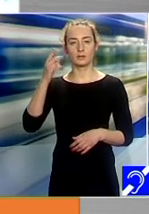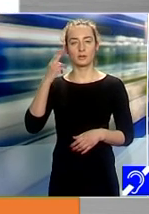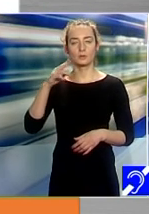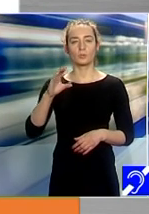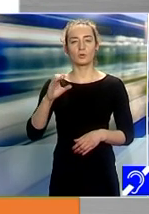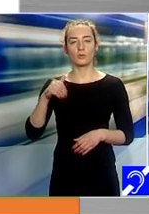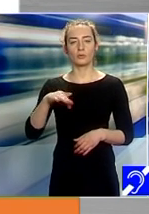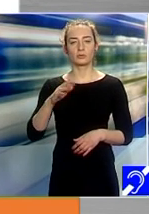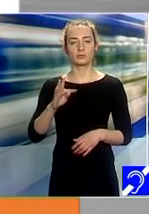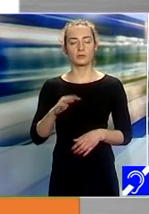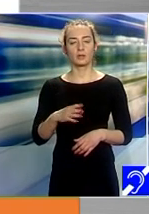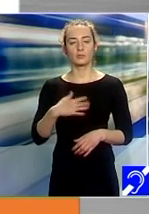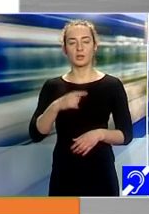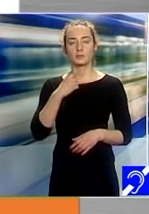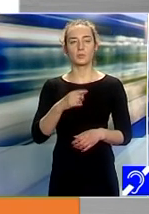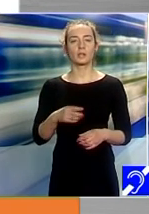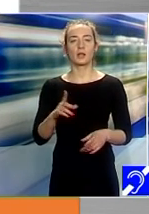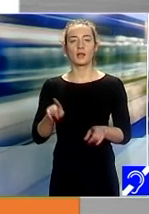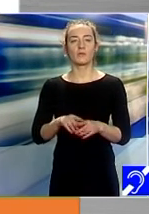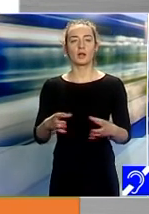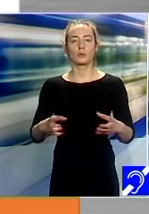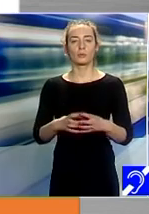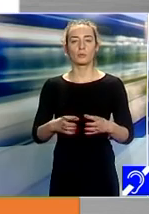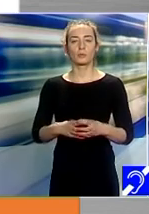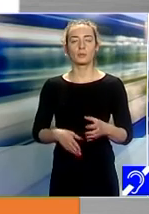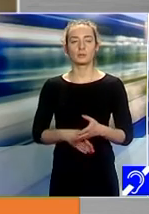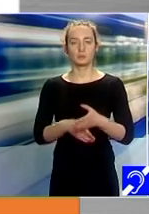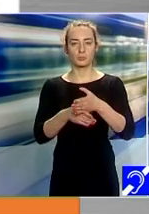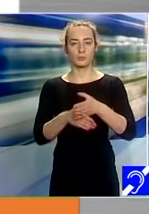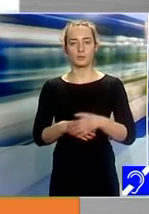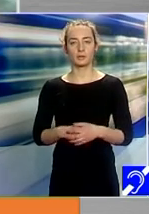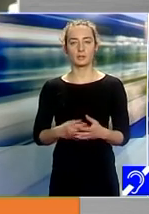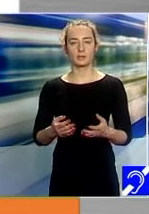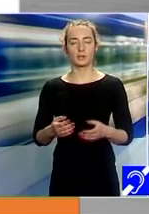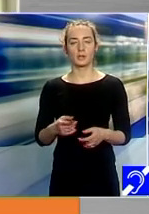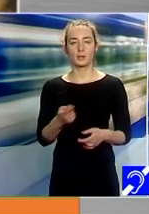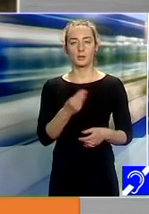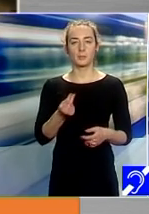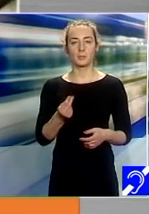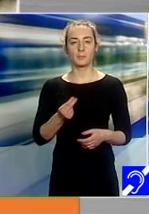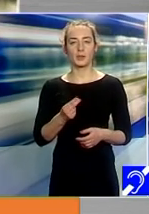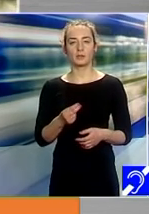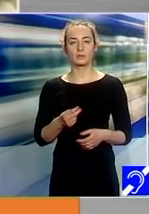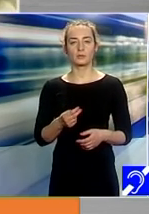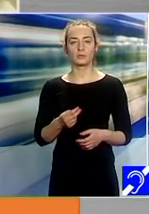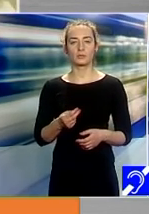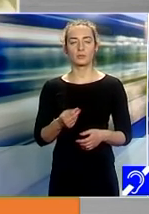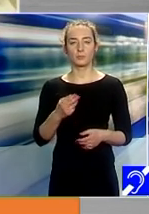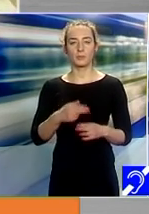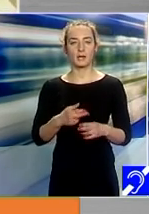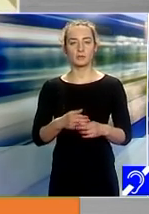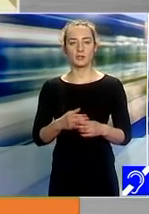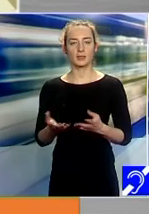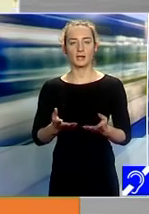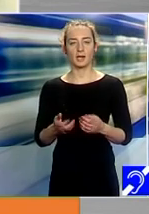că probabil este nevoie și de grupuri de suport, tocmai ca să aibă pacientele care au